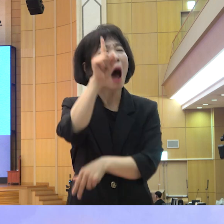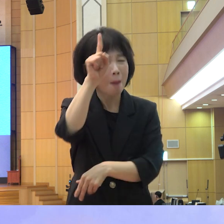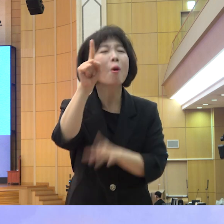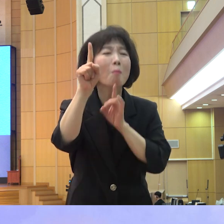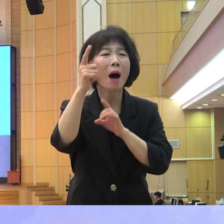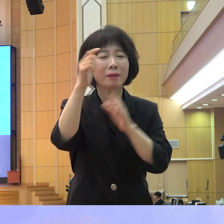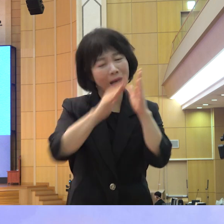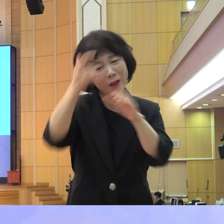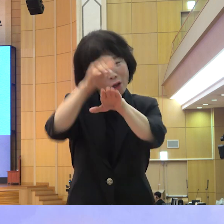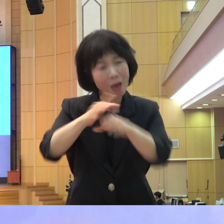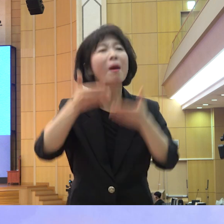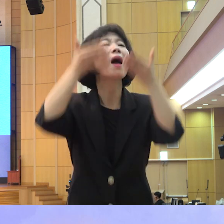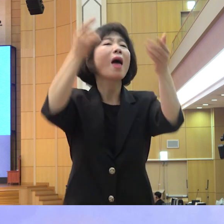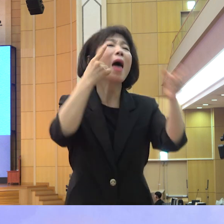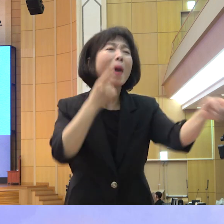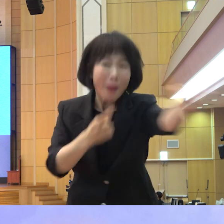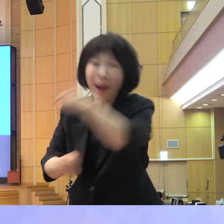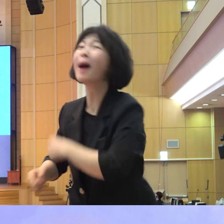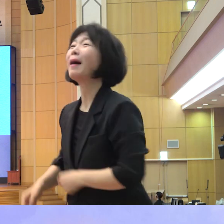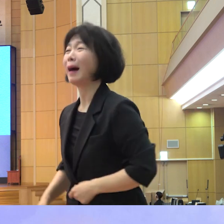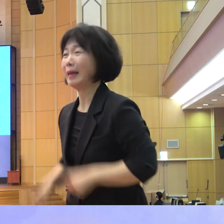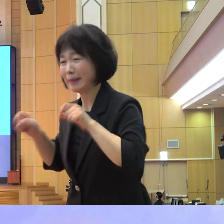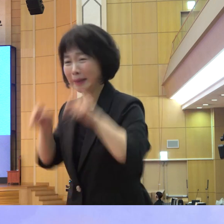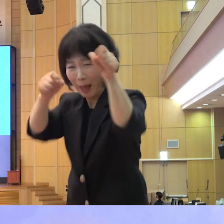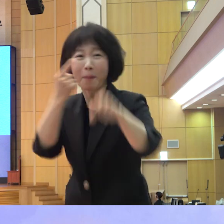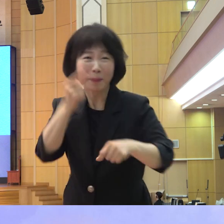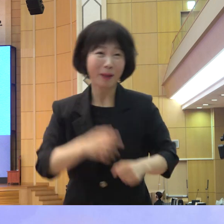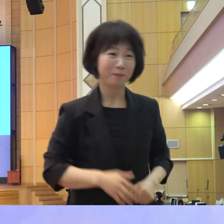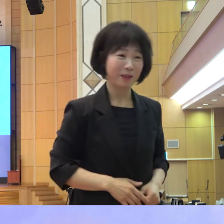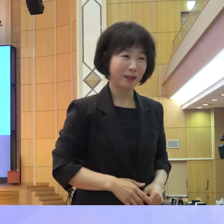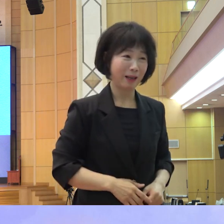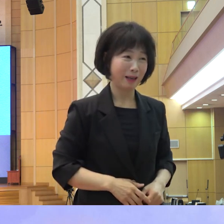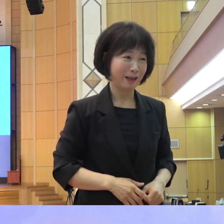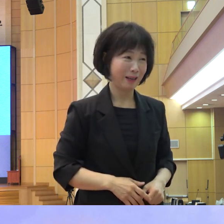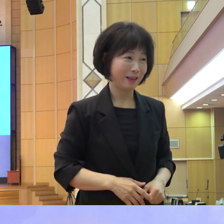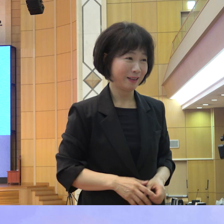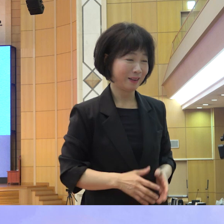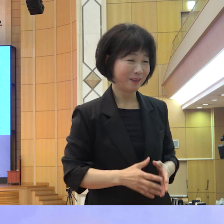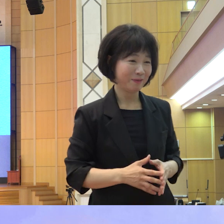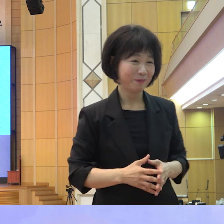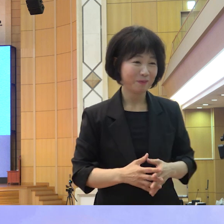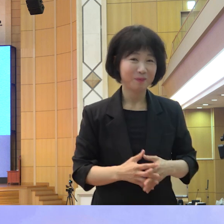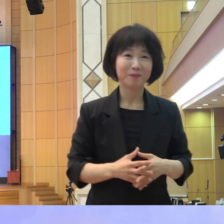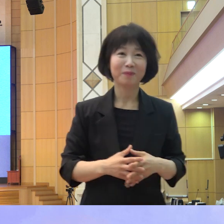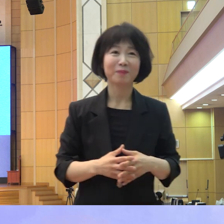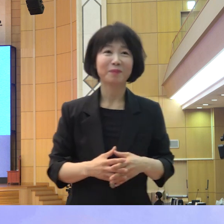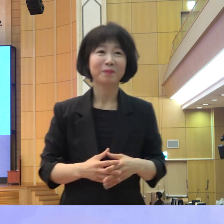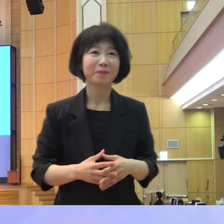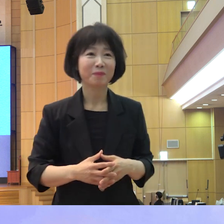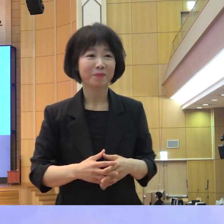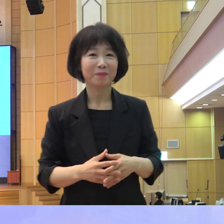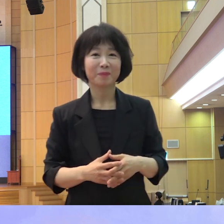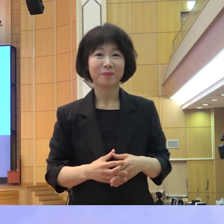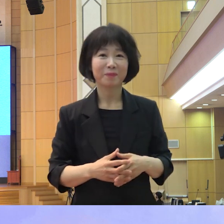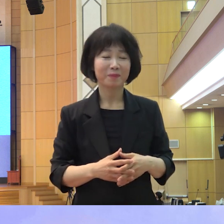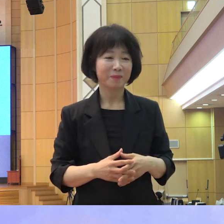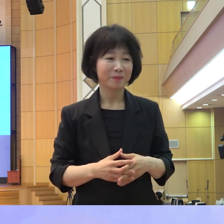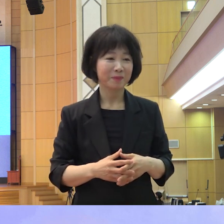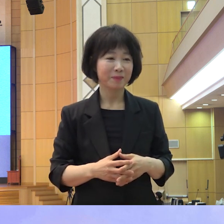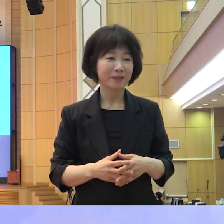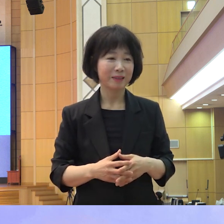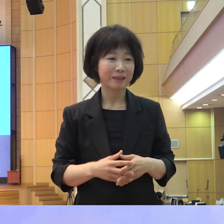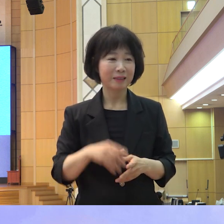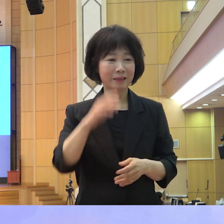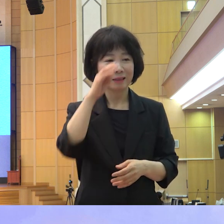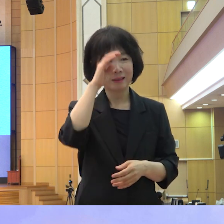돼요. 물론 2022년에 발행된 책이라 요즘 뭐 4월 몇째 주 이런